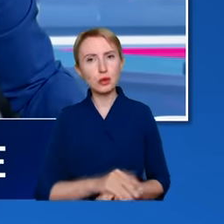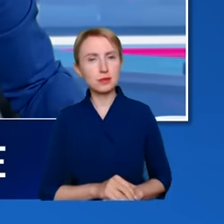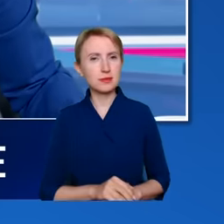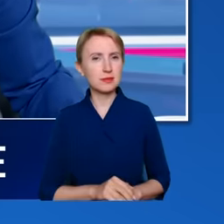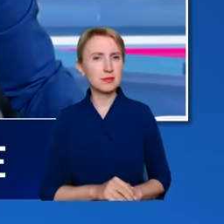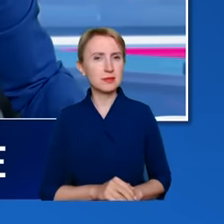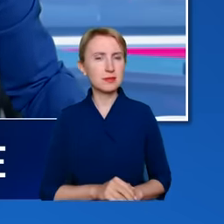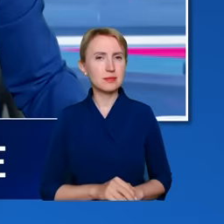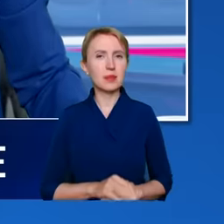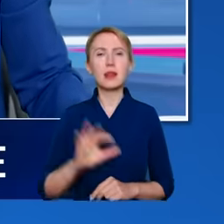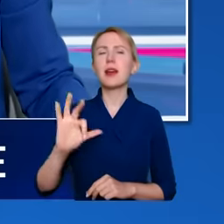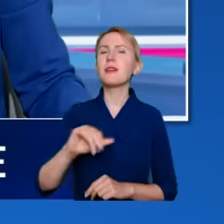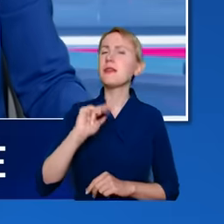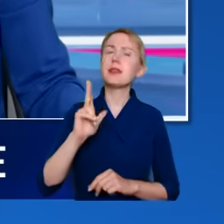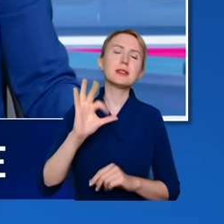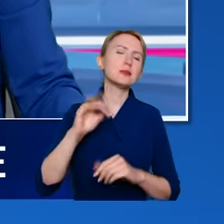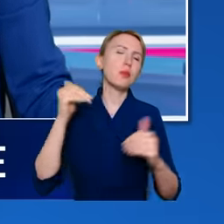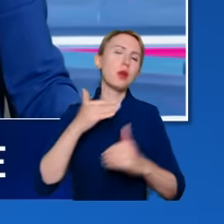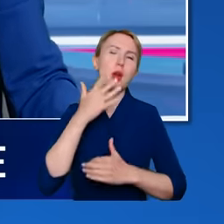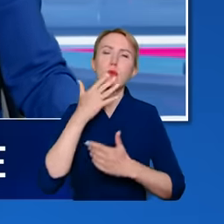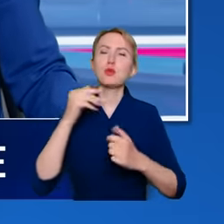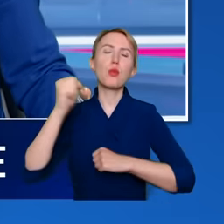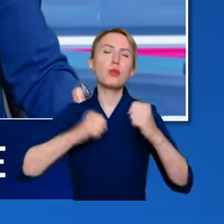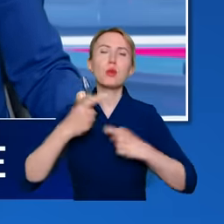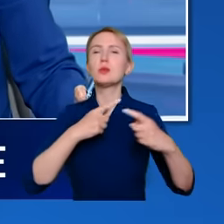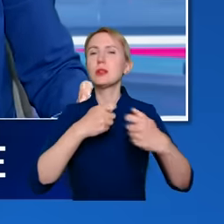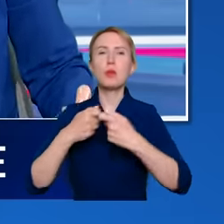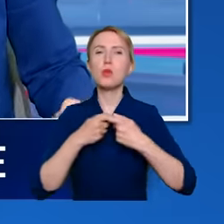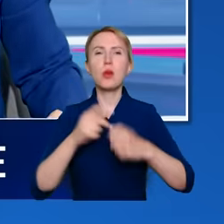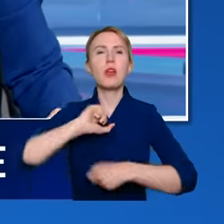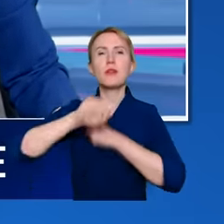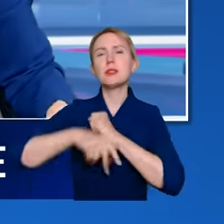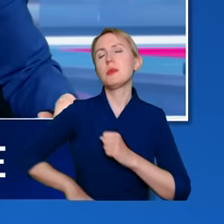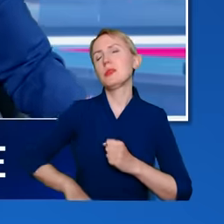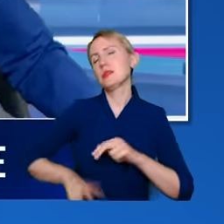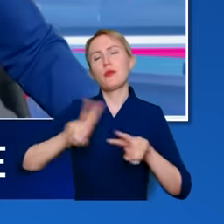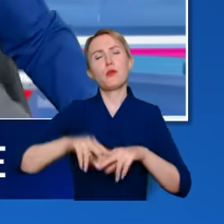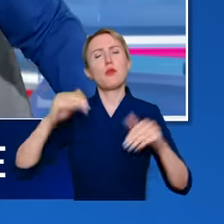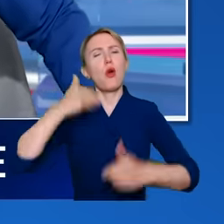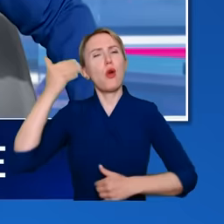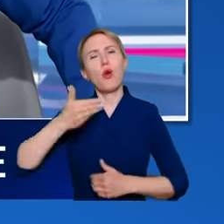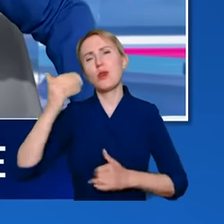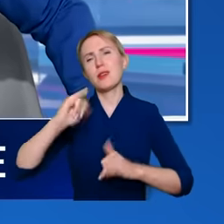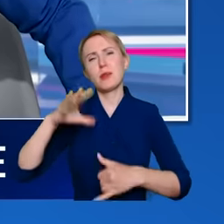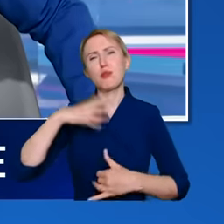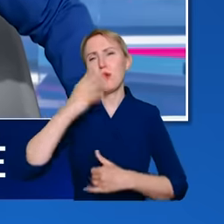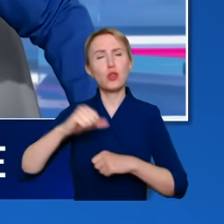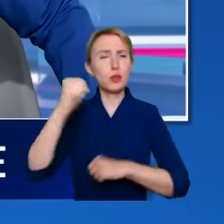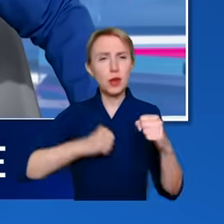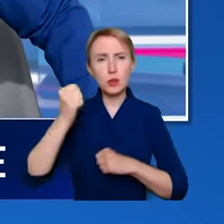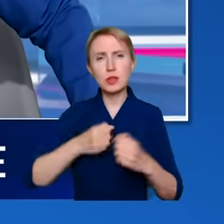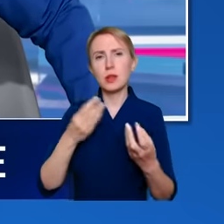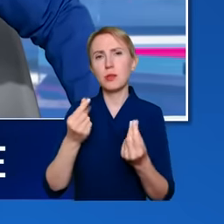o Feniksie mogę pani mówić bardzo długo, bo sam wynegocjowałem politykę spójności jako wiceminister funduszy. Mogę panu powiedzieć, jak to wyglądało negocjowanie tych środków. No to